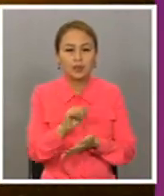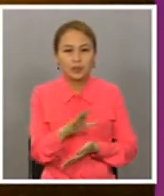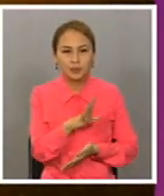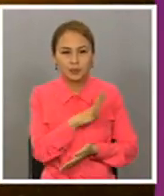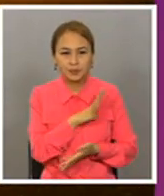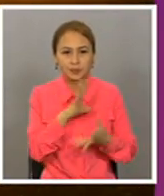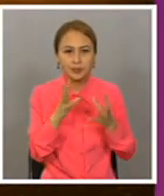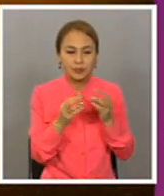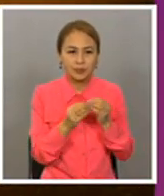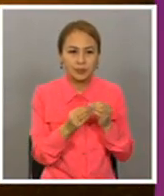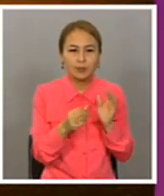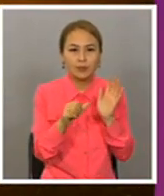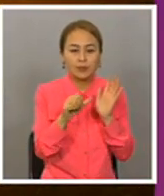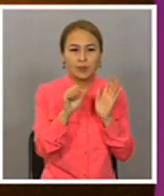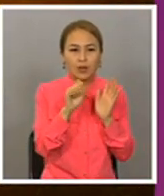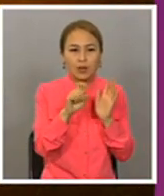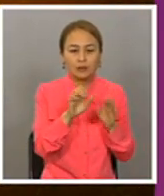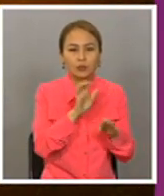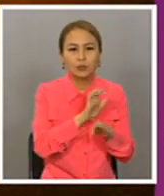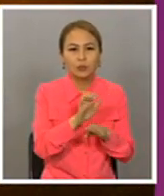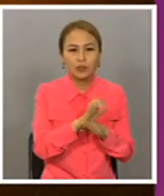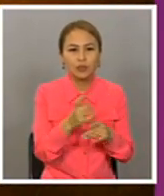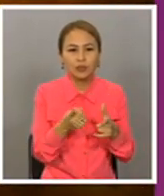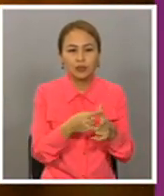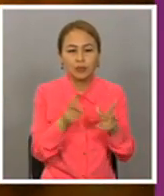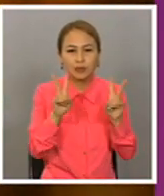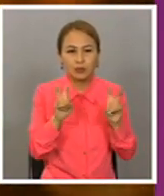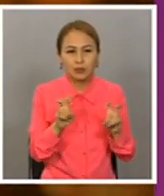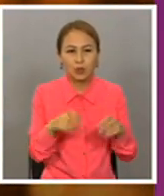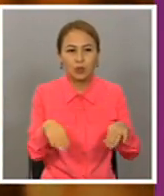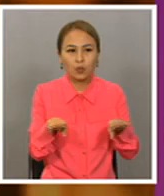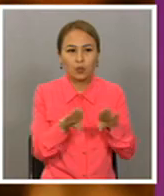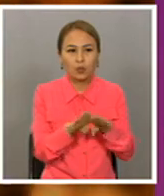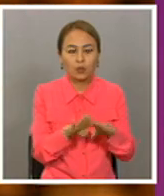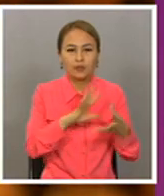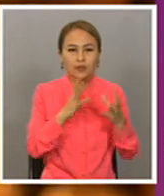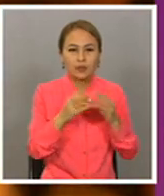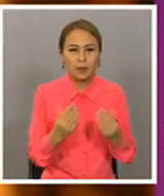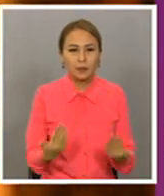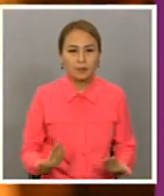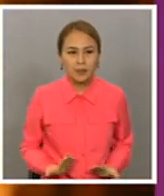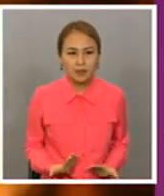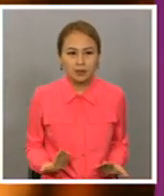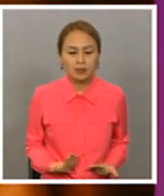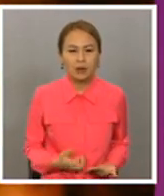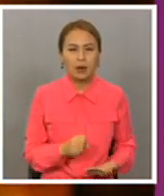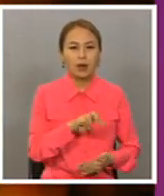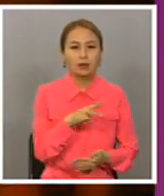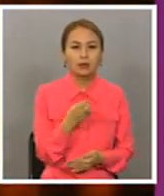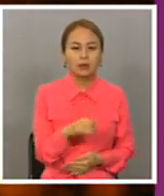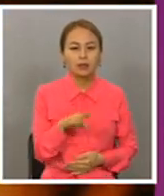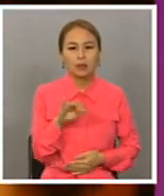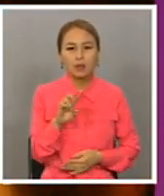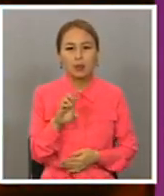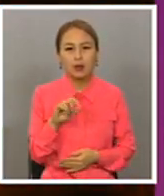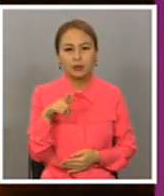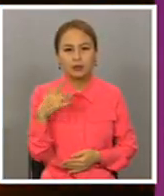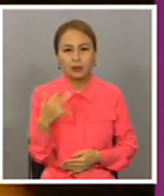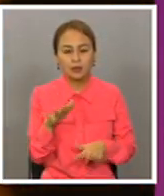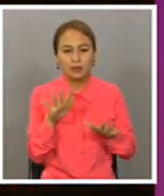демек алтын өндірушілер деп аталған. Ол тайпаның мекені деп Алтай мен Тарбағатай арасы